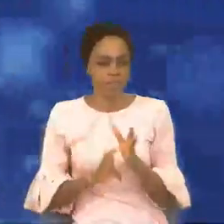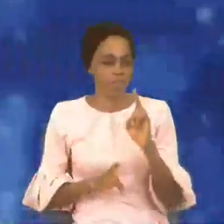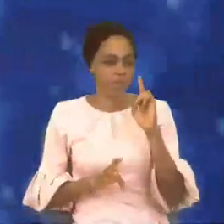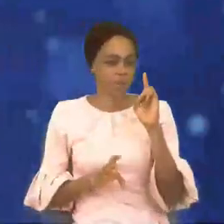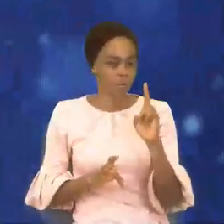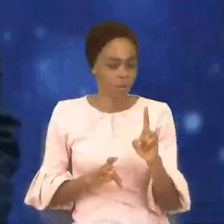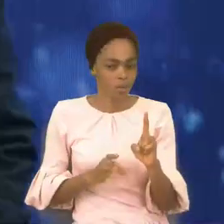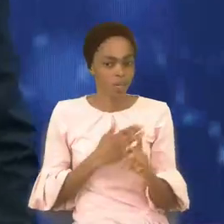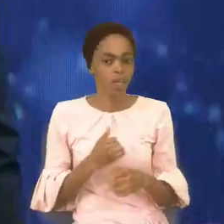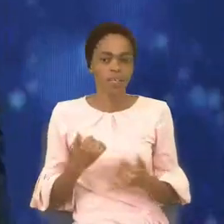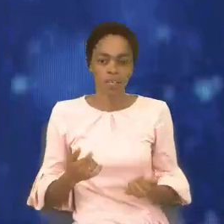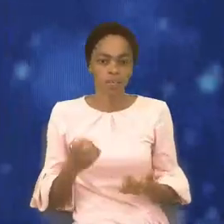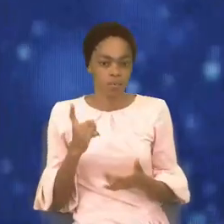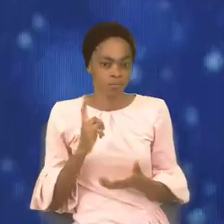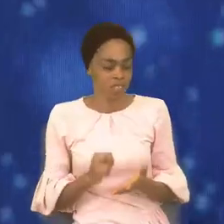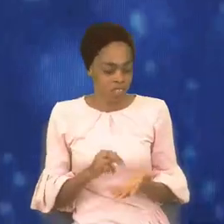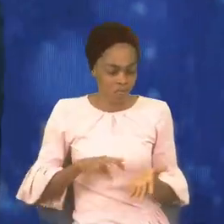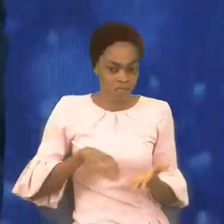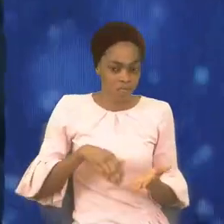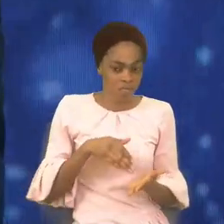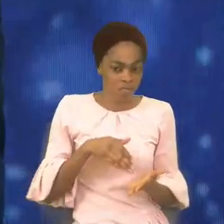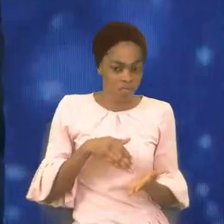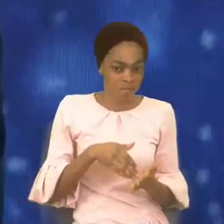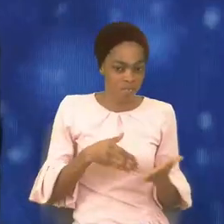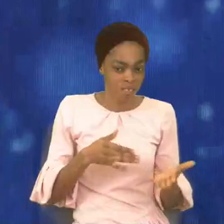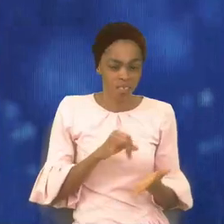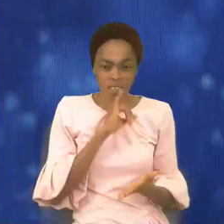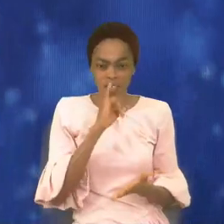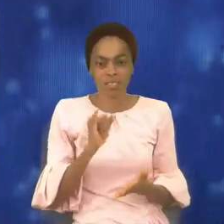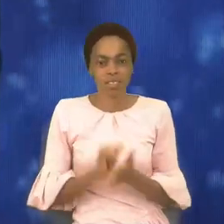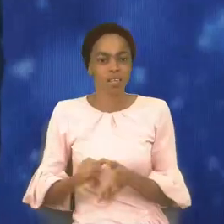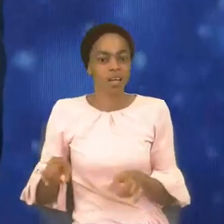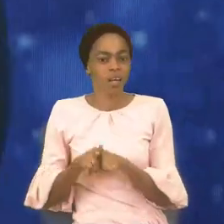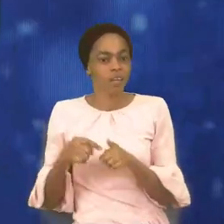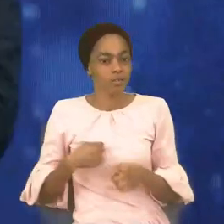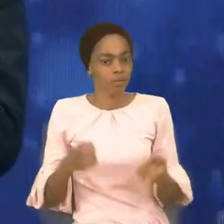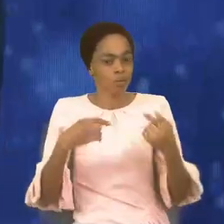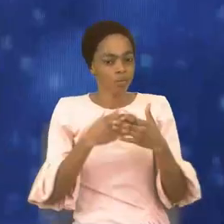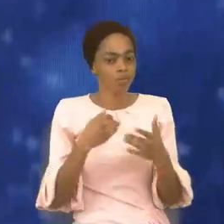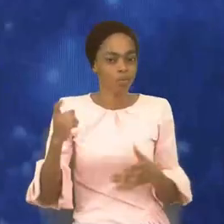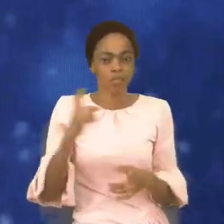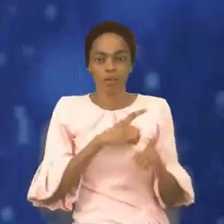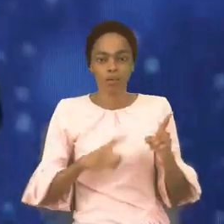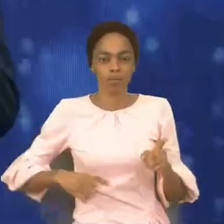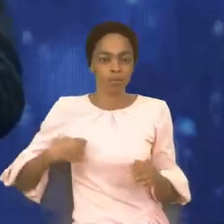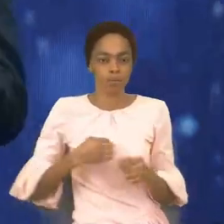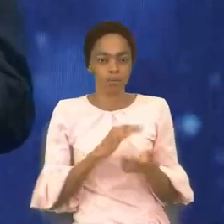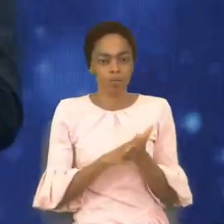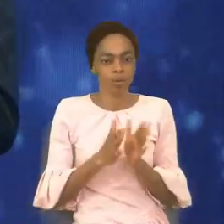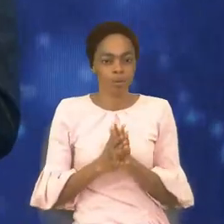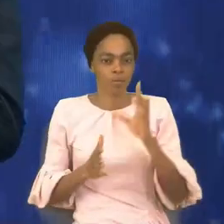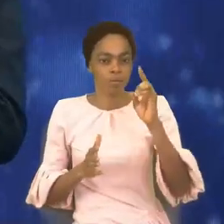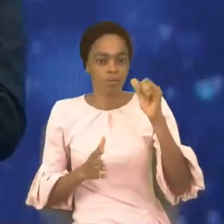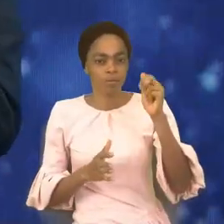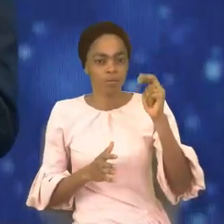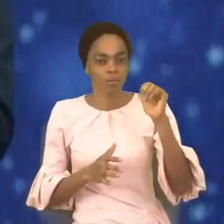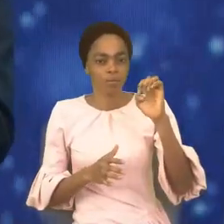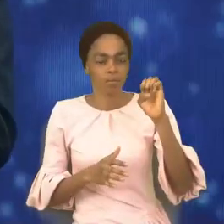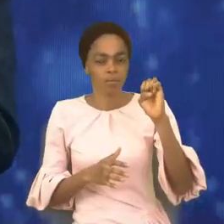le chapitre 1, c'est que comme nous venons devant le Seigneur, nous devenons comme Daniel, Meshach, Abednego,